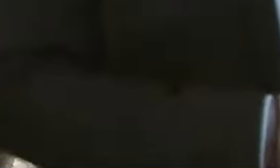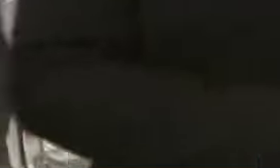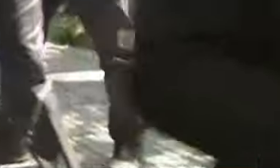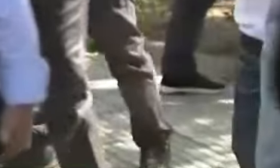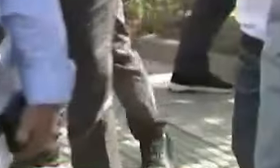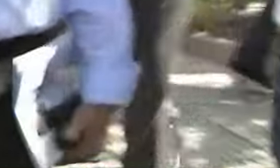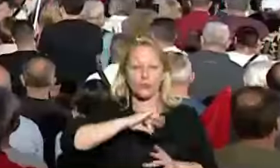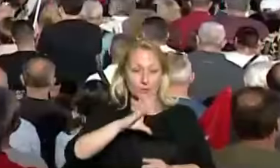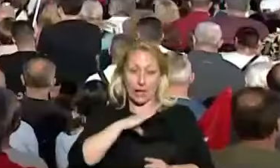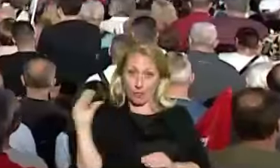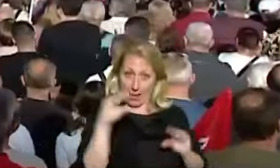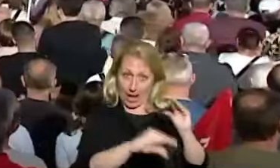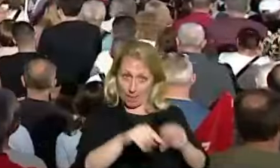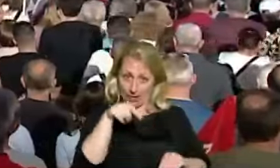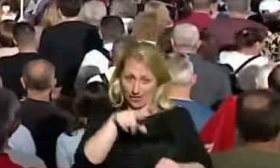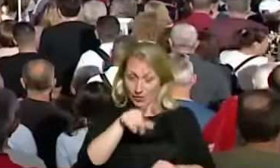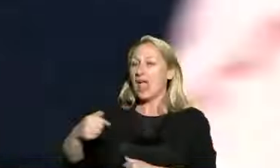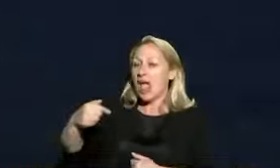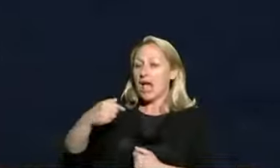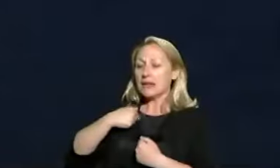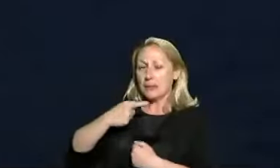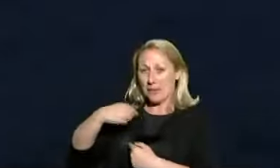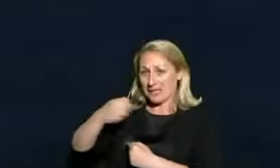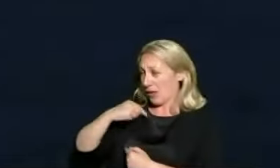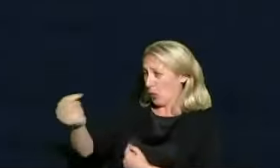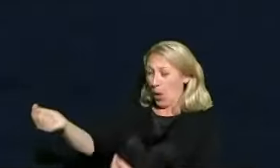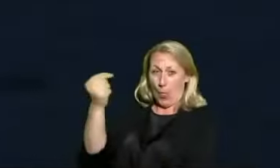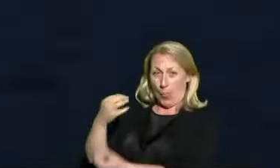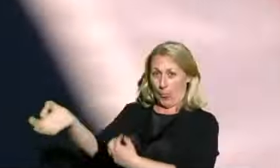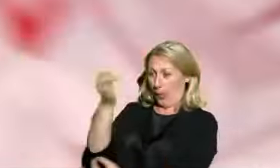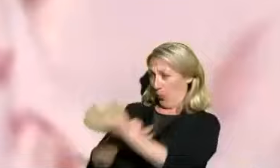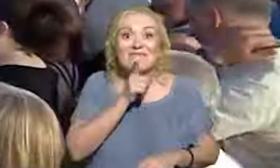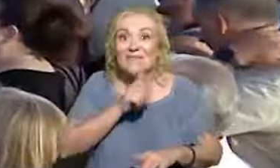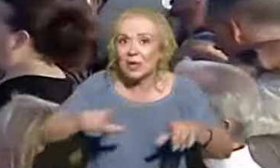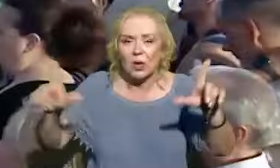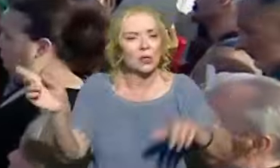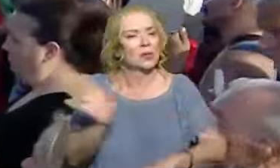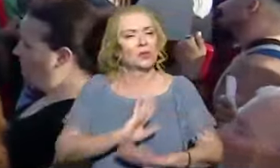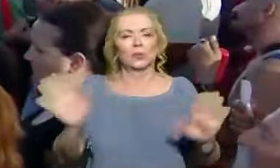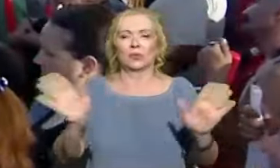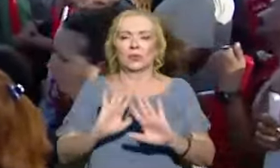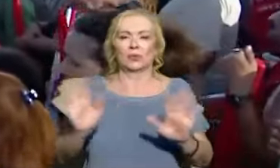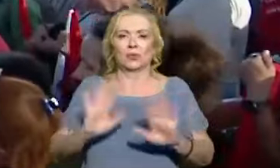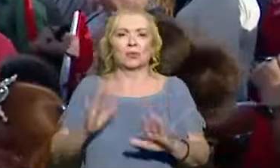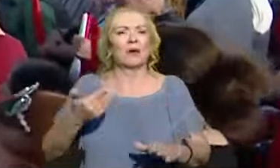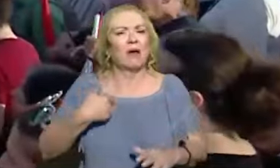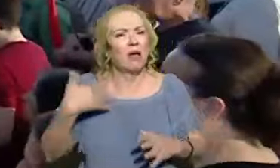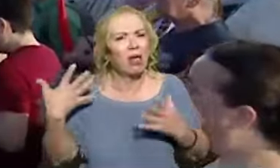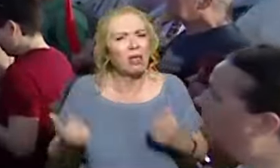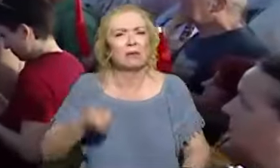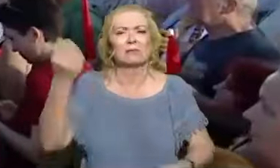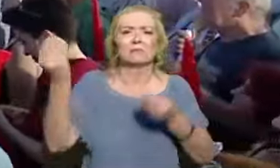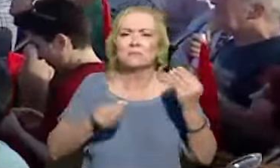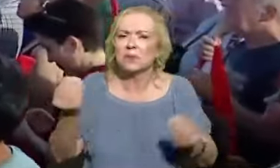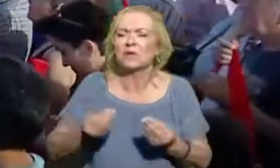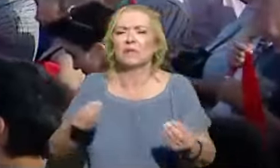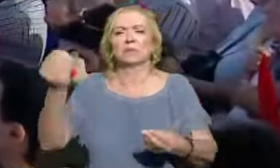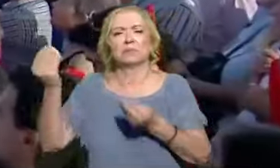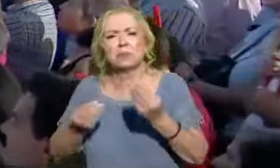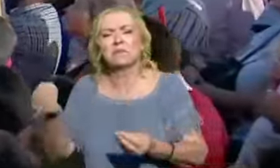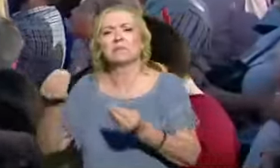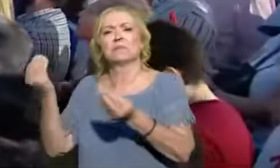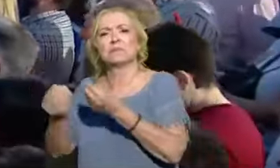Ναι. Από να αγοράσω κι εγώ. Νέο μέτωπο άνοιξε μια ανάρτηση του δημοσιογράφου Θάνου Δημάδη, ο οποίος υποστηρίζει ότι ο Στέφανος Κασελάκης δεν ανέφερε τα πάντα στον